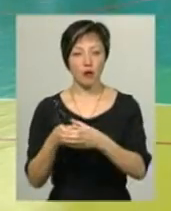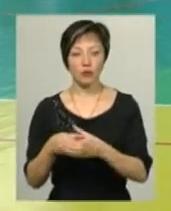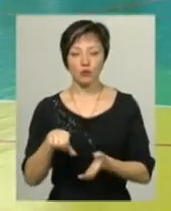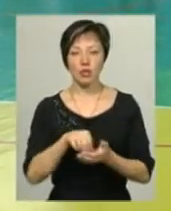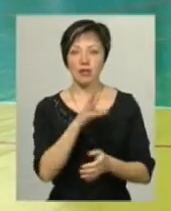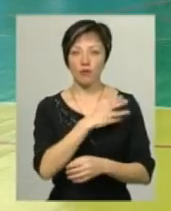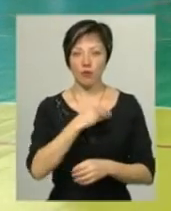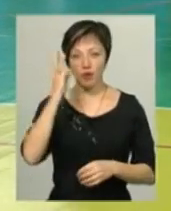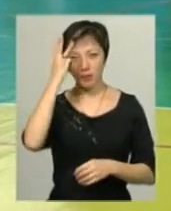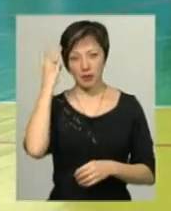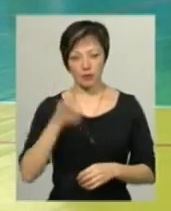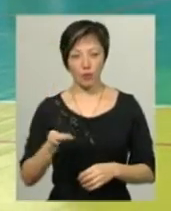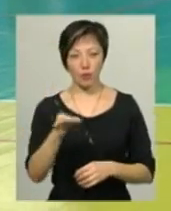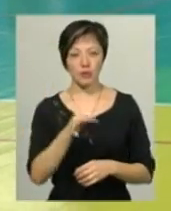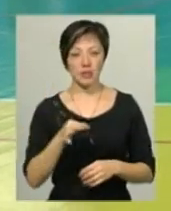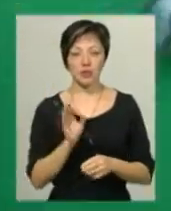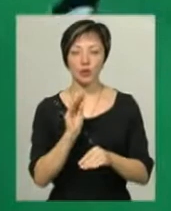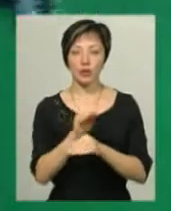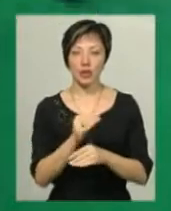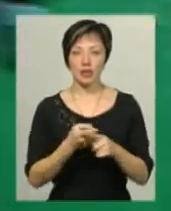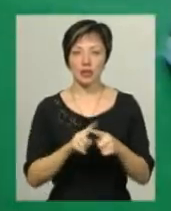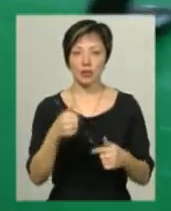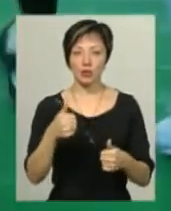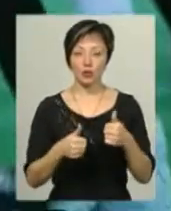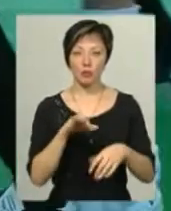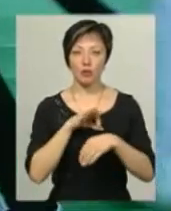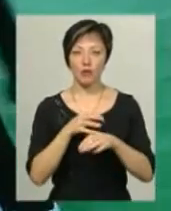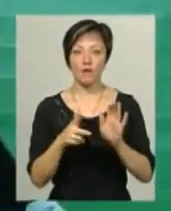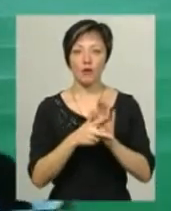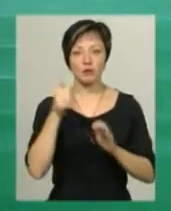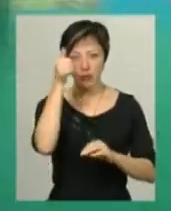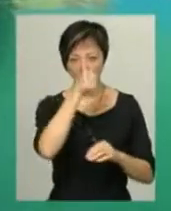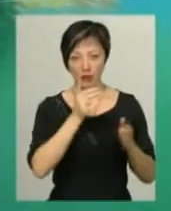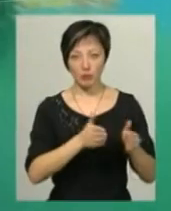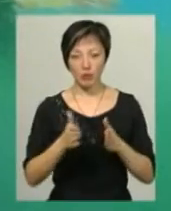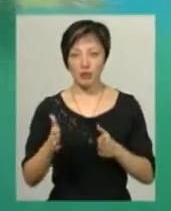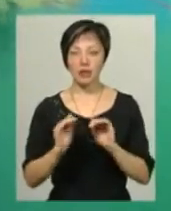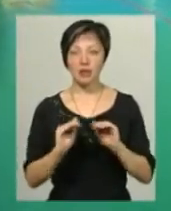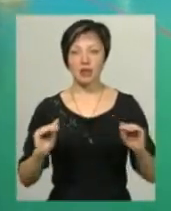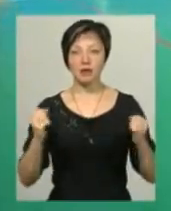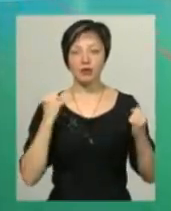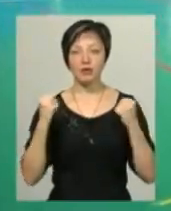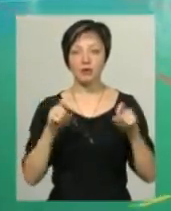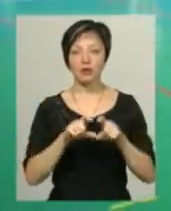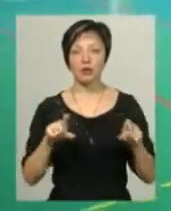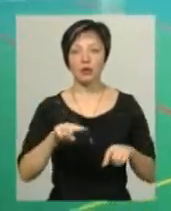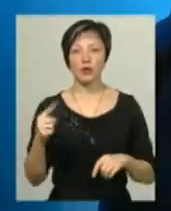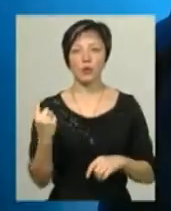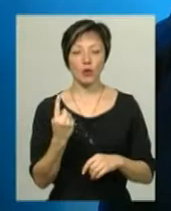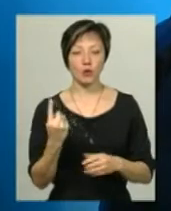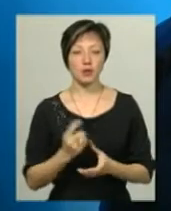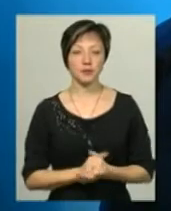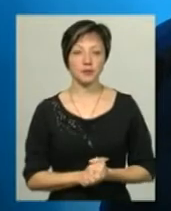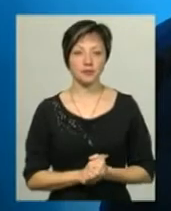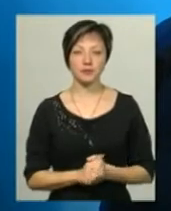учасники зі Львова та Хмельницької області. Та додає, даний турнір проводять 8-й рік поспіль у дитячо-юнацькій спортивній школі номер 1. У